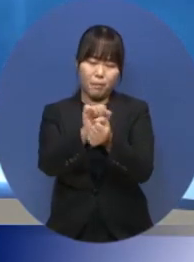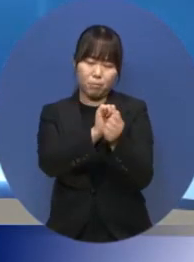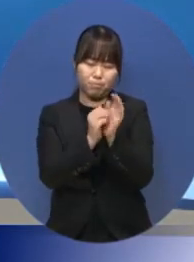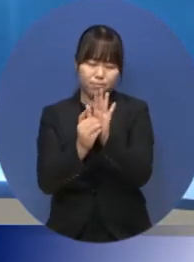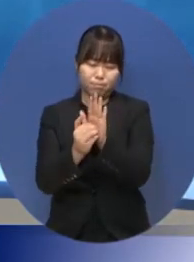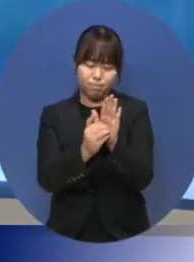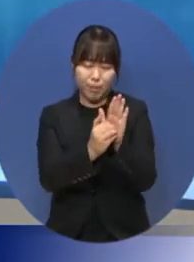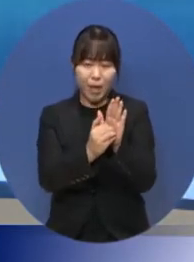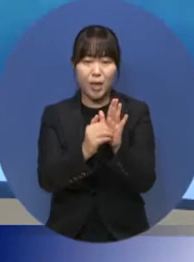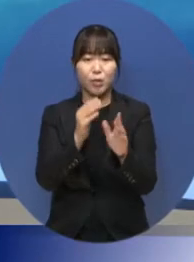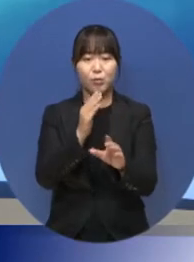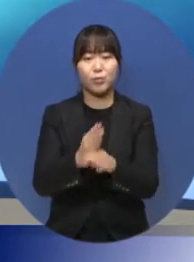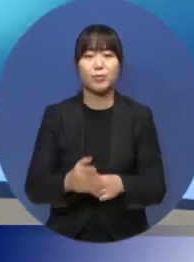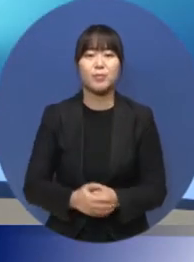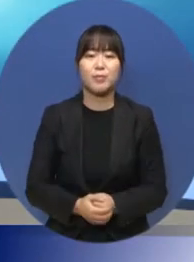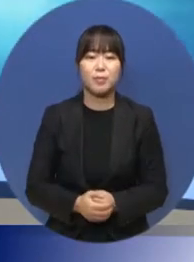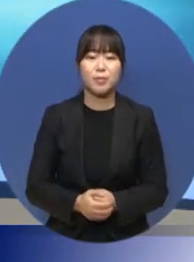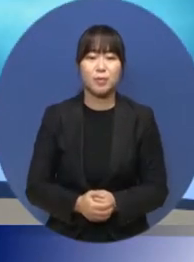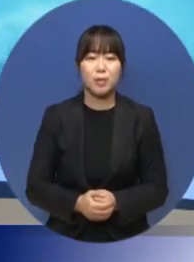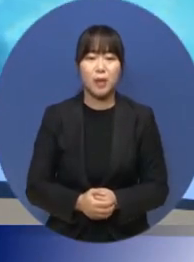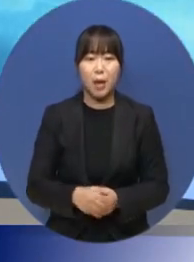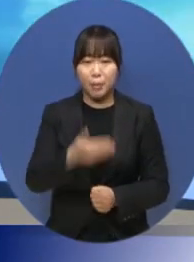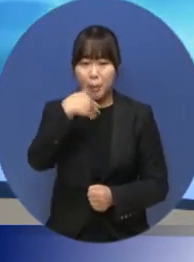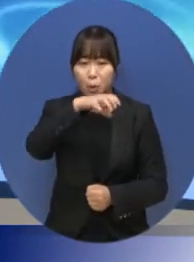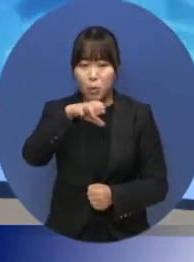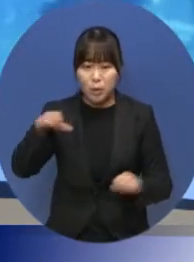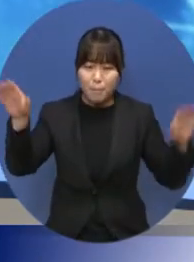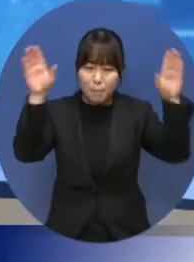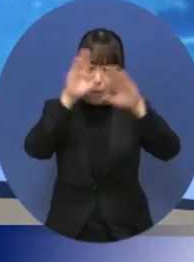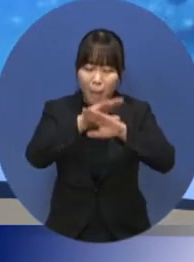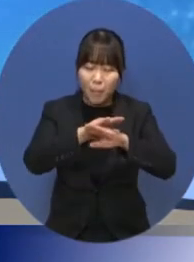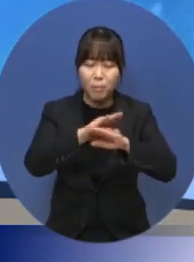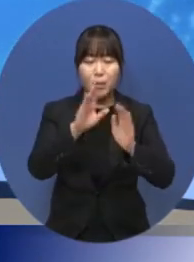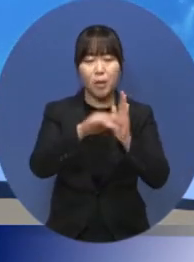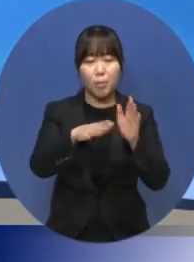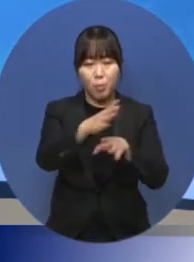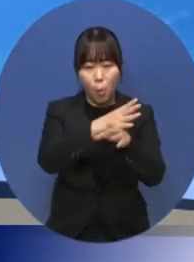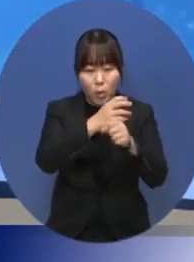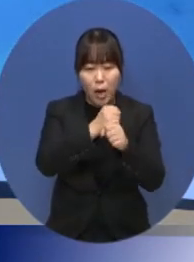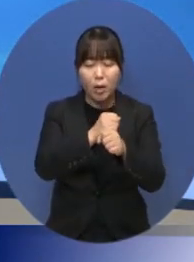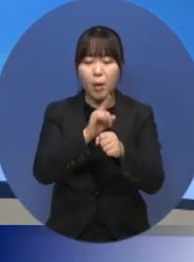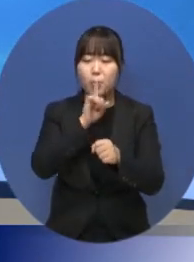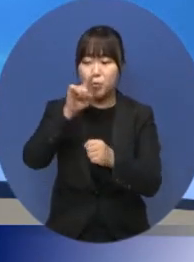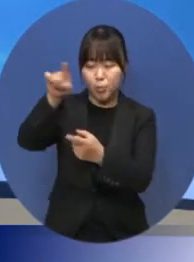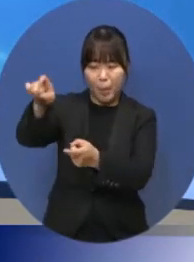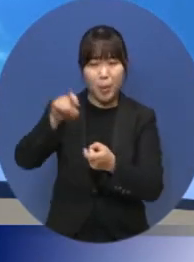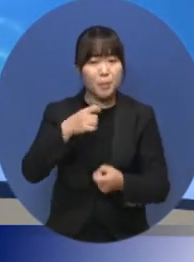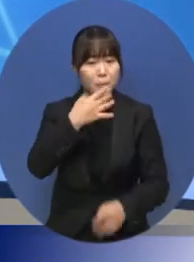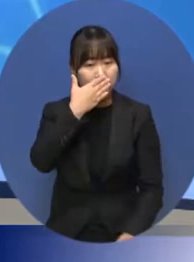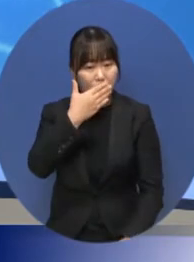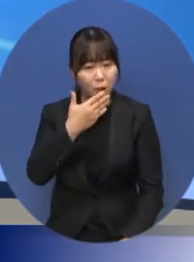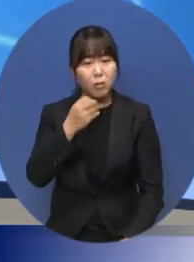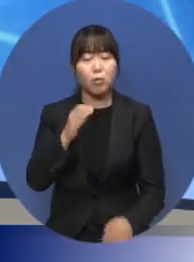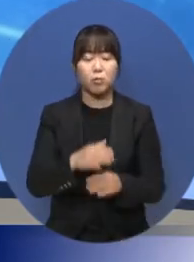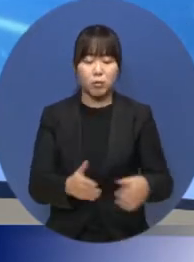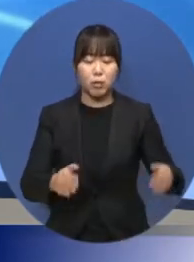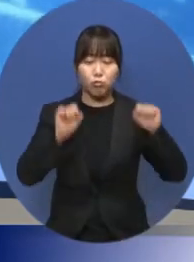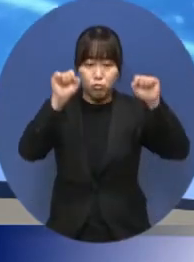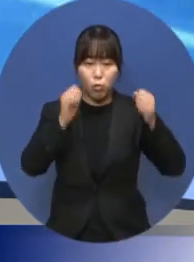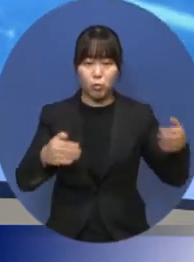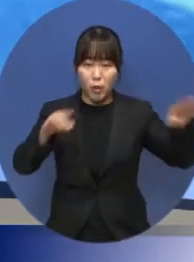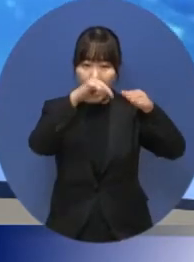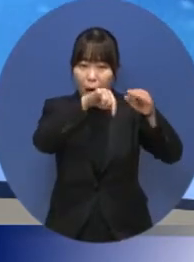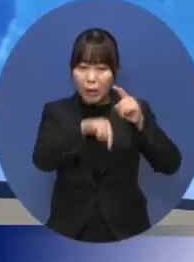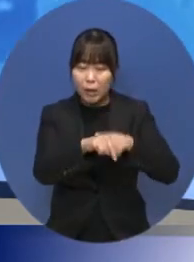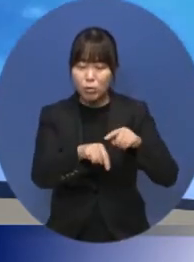조치를 실시하기로 했는데요. 음식점 등은 야간 시간 포장과 배달만 가능하고 실내 체육 시설은